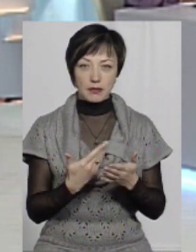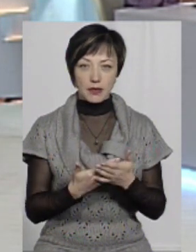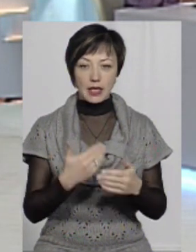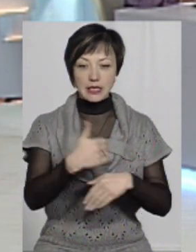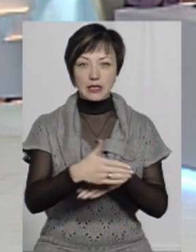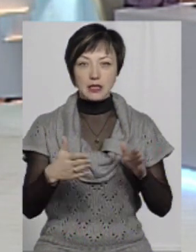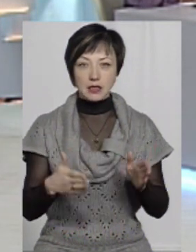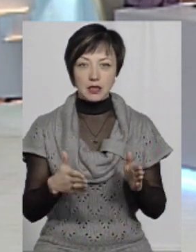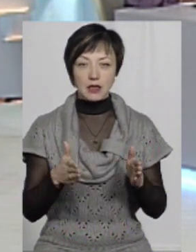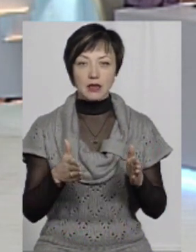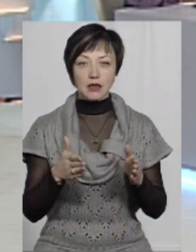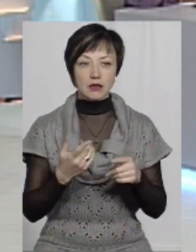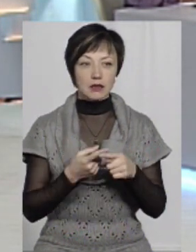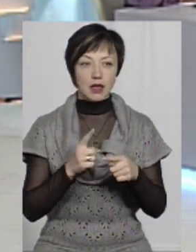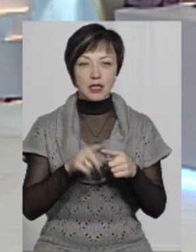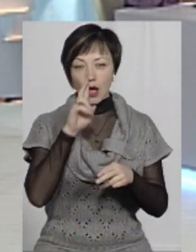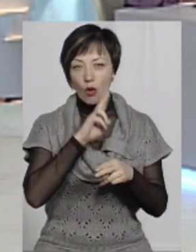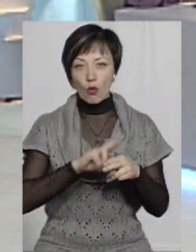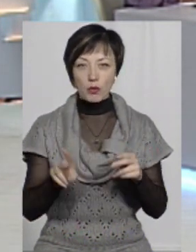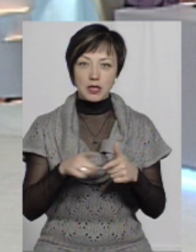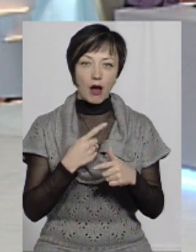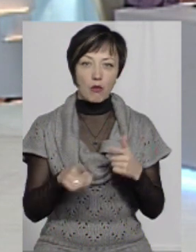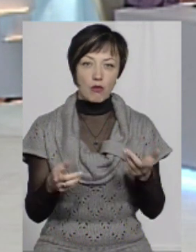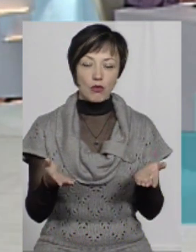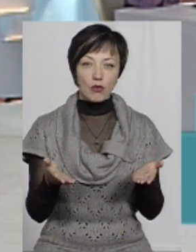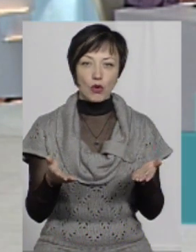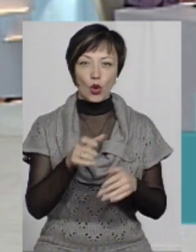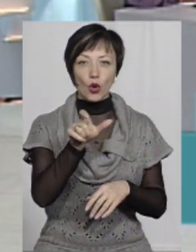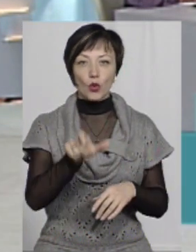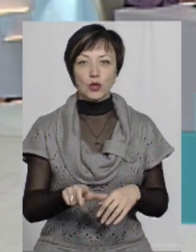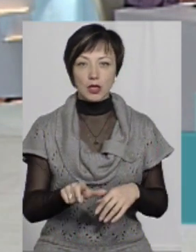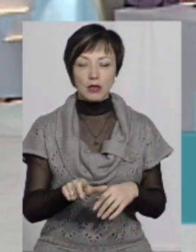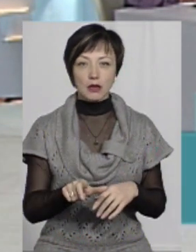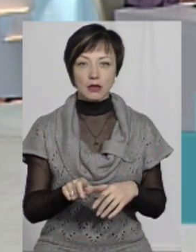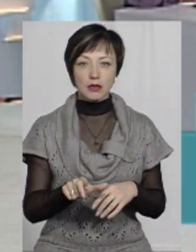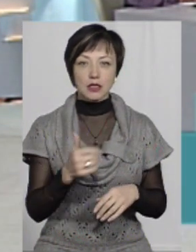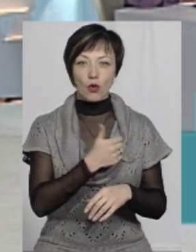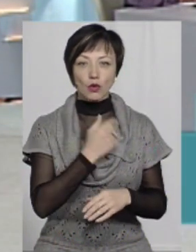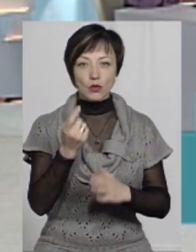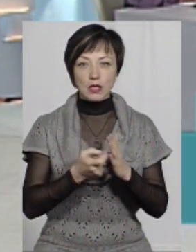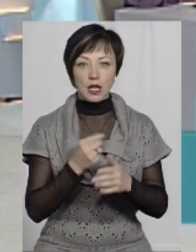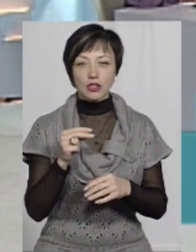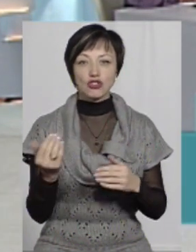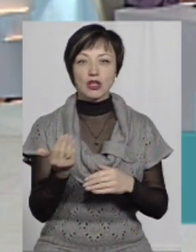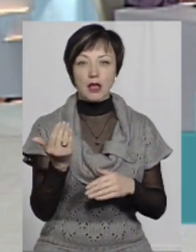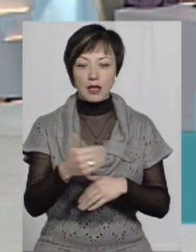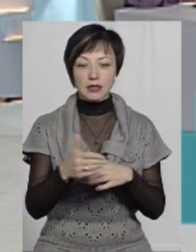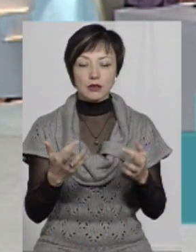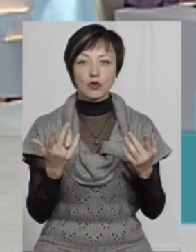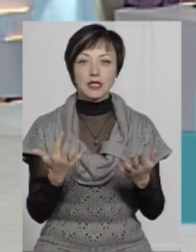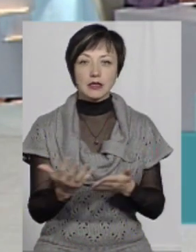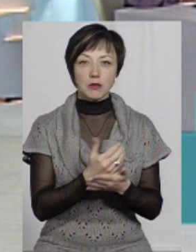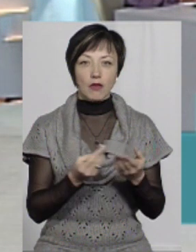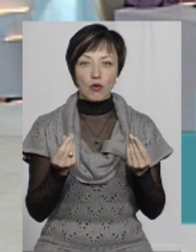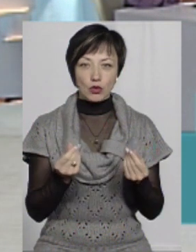ну, загубиться, ну, не дай Боже, звичайно, або, наприклад, людина захоче знати, чия скринька, хто скільки